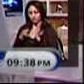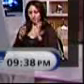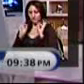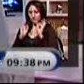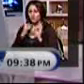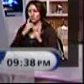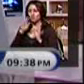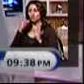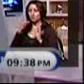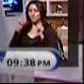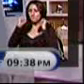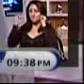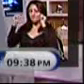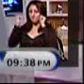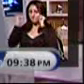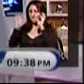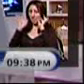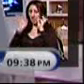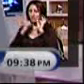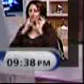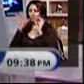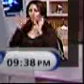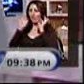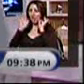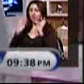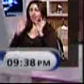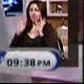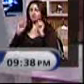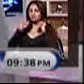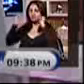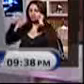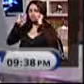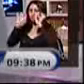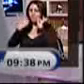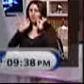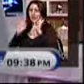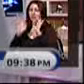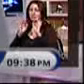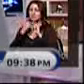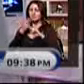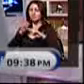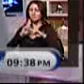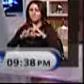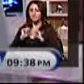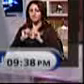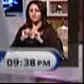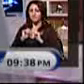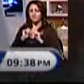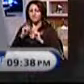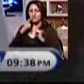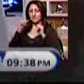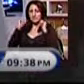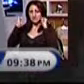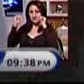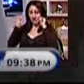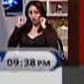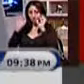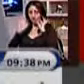شاب ثوري عم حسن شاب ثوري ياخده بالراحة ويقول له انت دلوقتي ضد الثورة دي، هي الثورة حكمت، هو